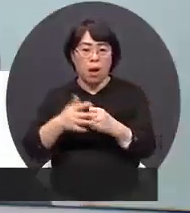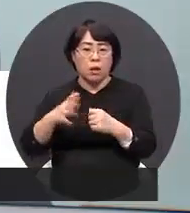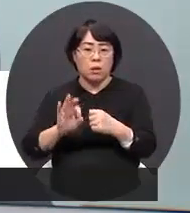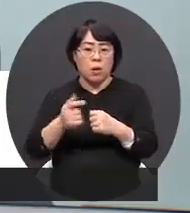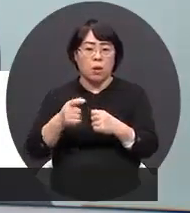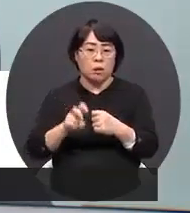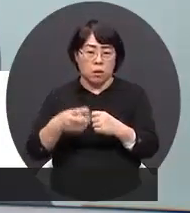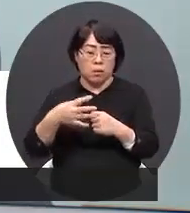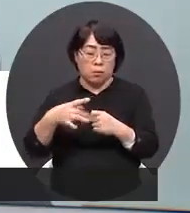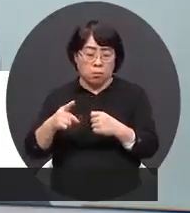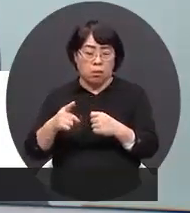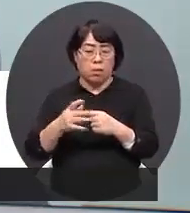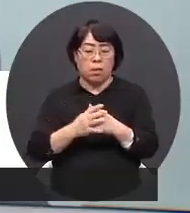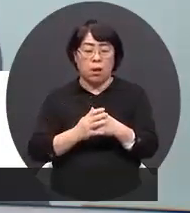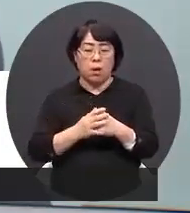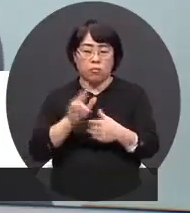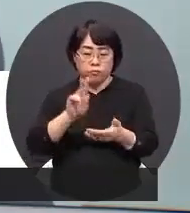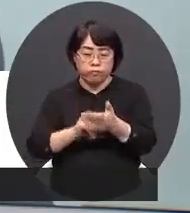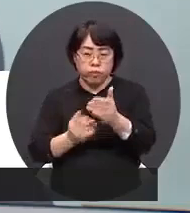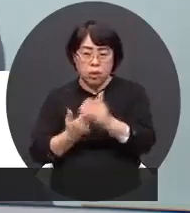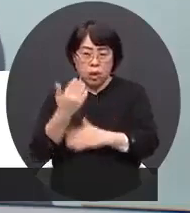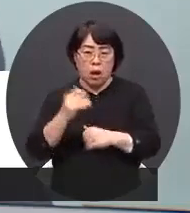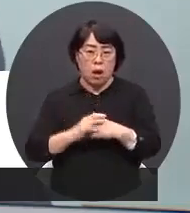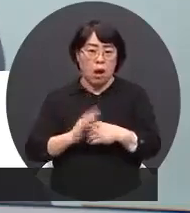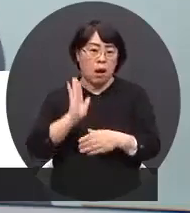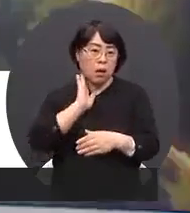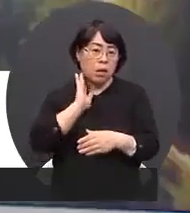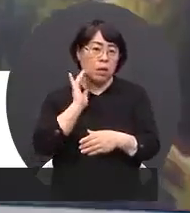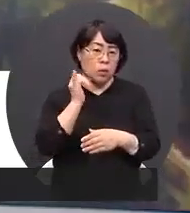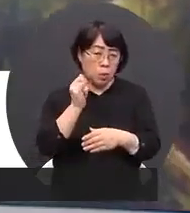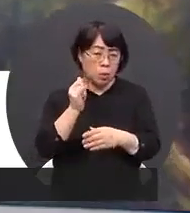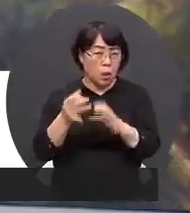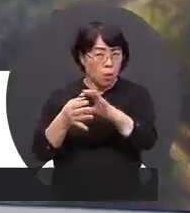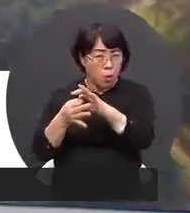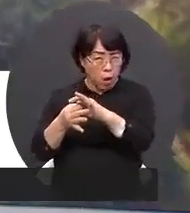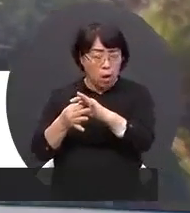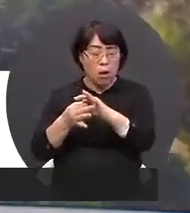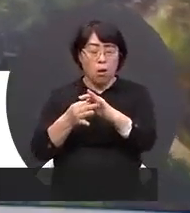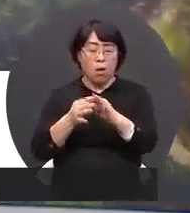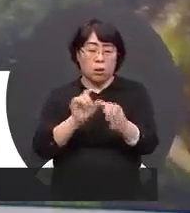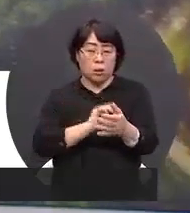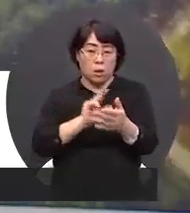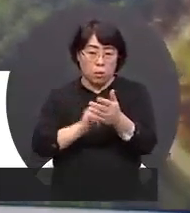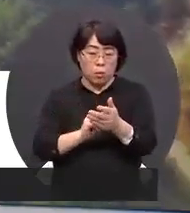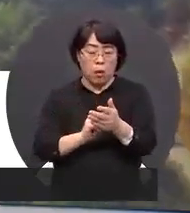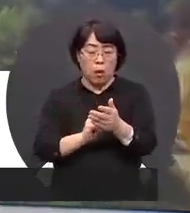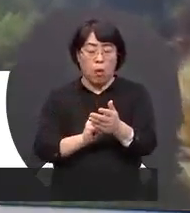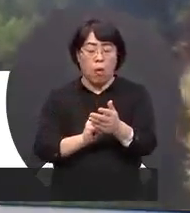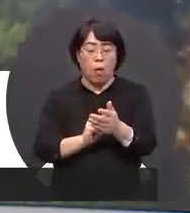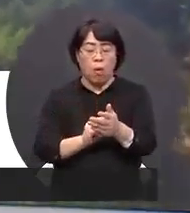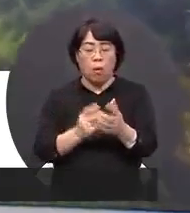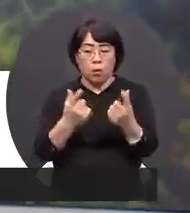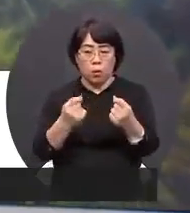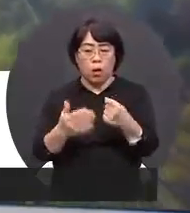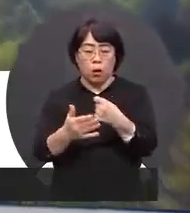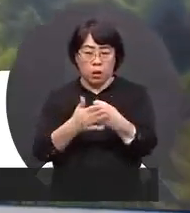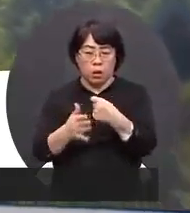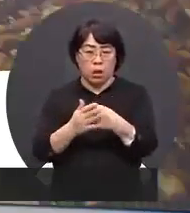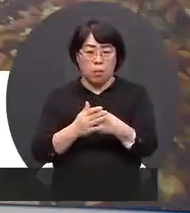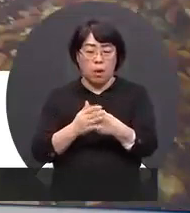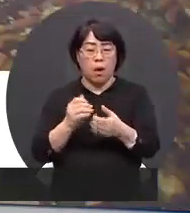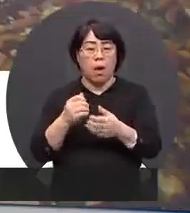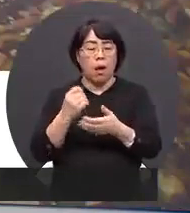불똥이 튀고 있습니다 대통령 이라는 소재가 겹치다 보니 관람객을 대거 뺏길 수 있다는 우려 때문